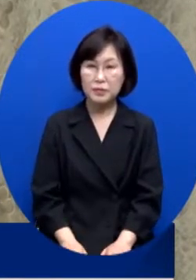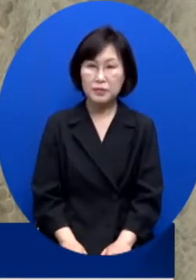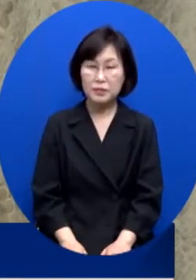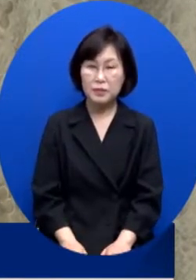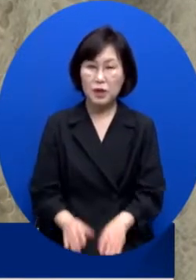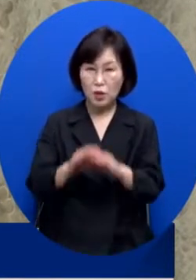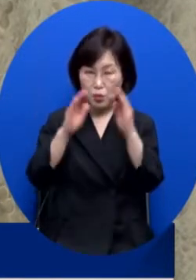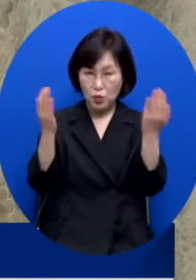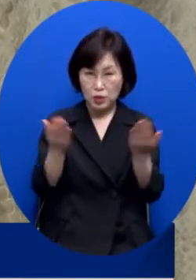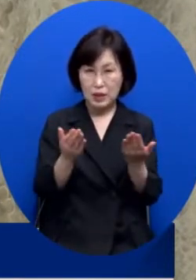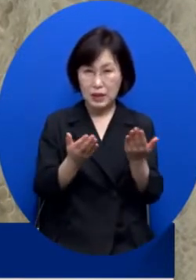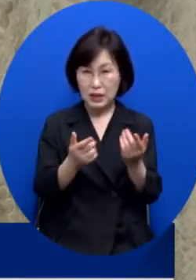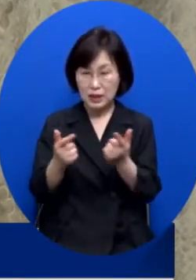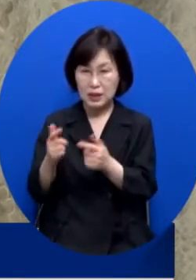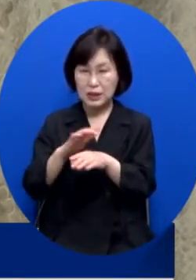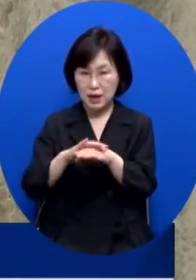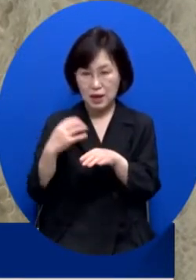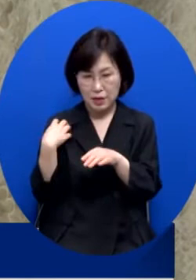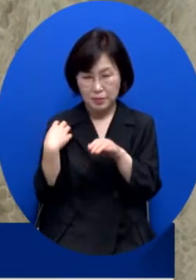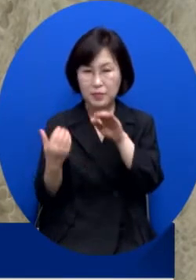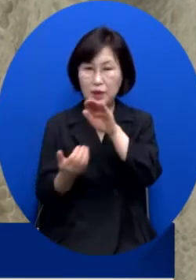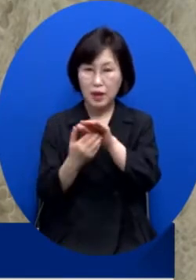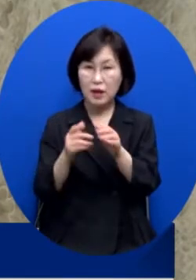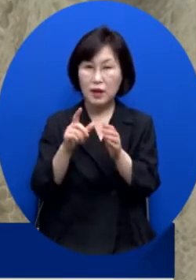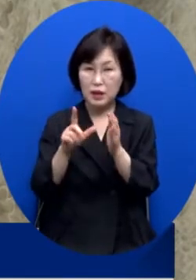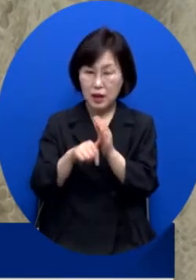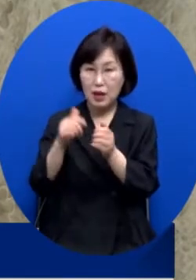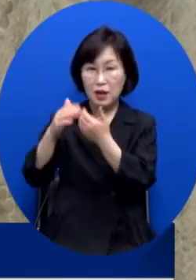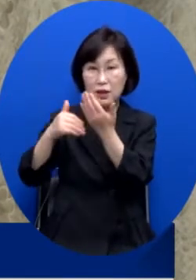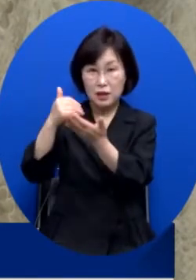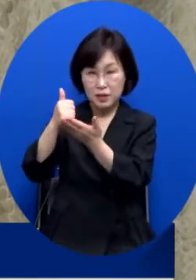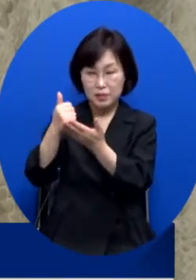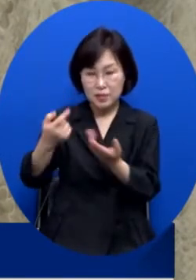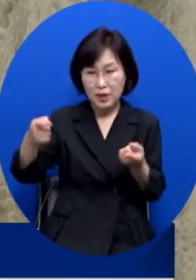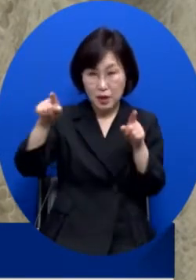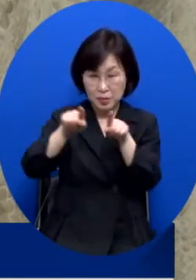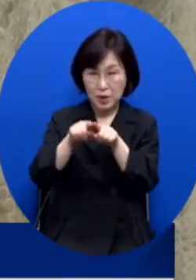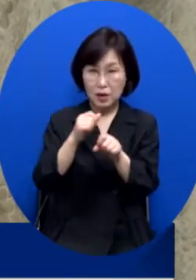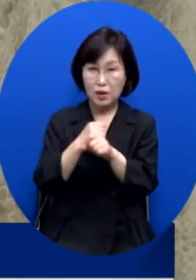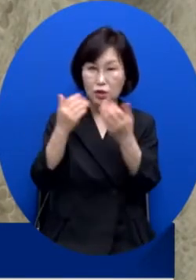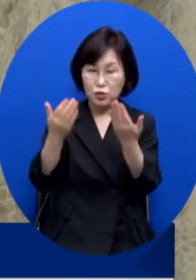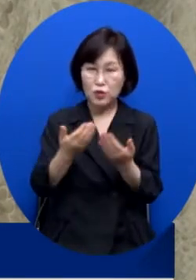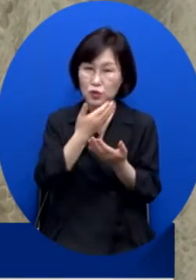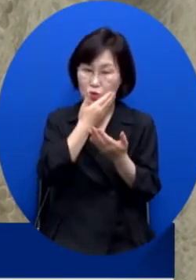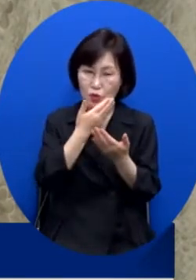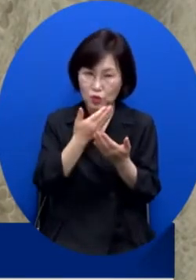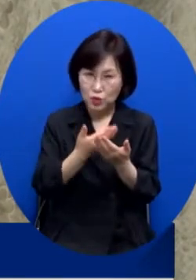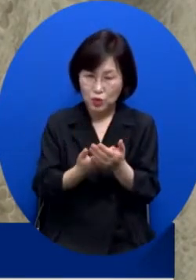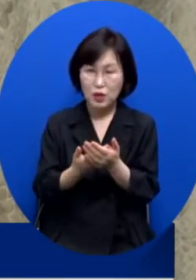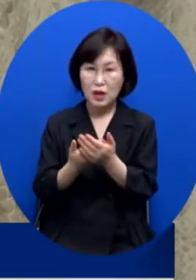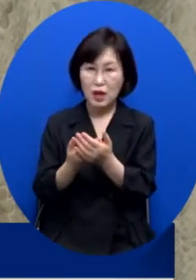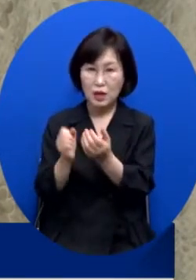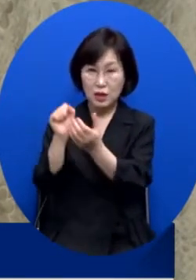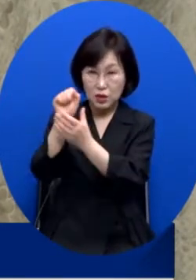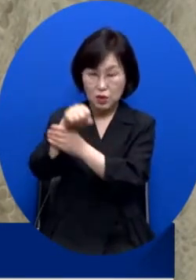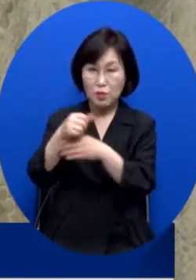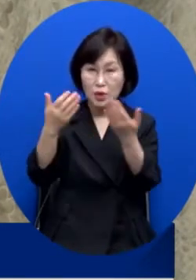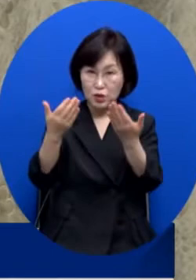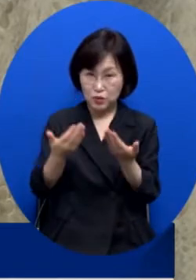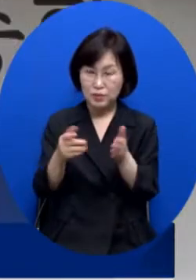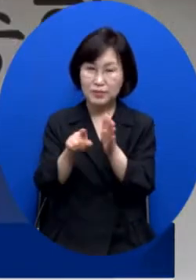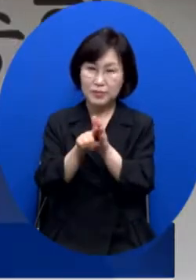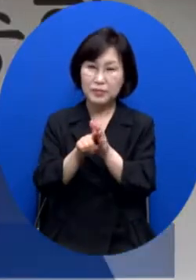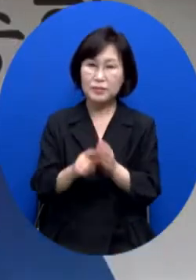이 모든 것 감당해낼 때 하나님께서 함께 하시고 귀한 그 결과물들을 허락해 주시지